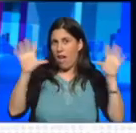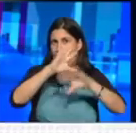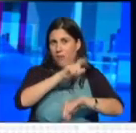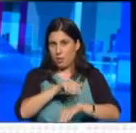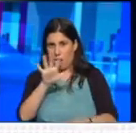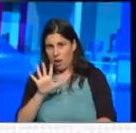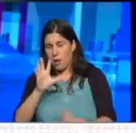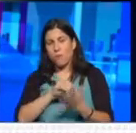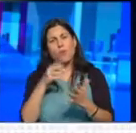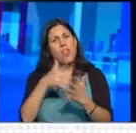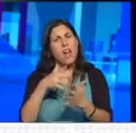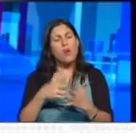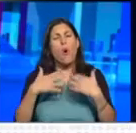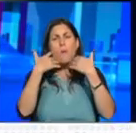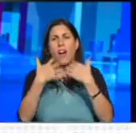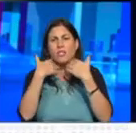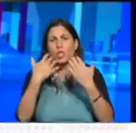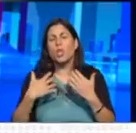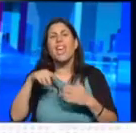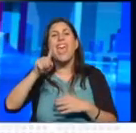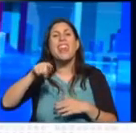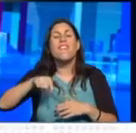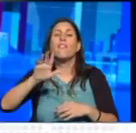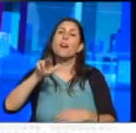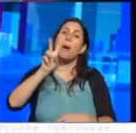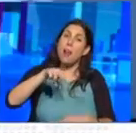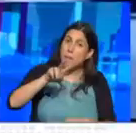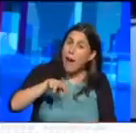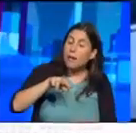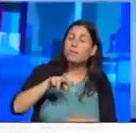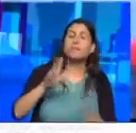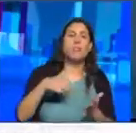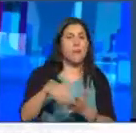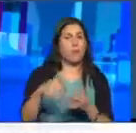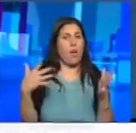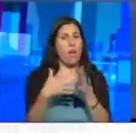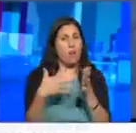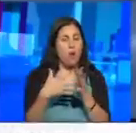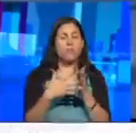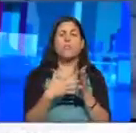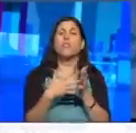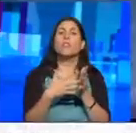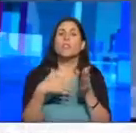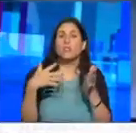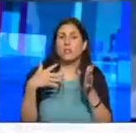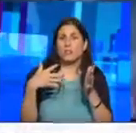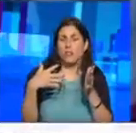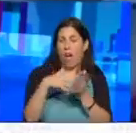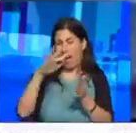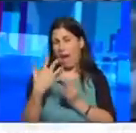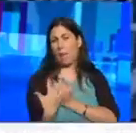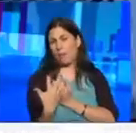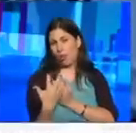בשביל לחקור אותו בפרשות 1000 ו-2000, המשך החקירות. זו החקירה החמישית